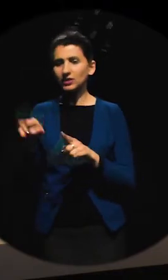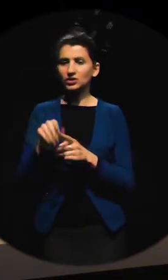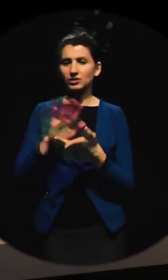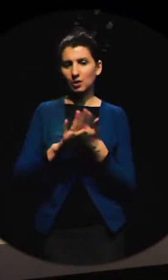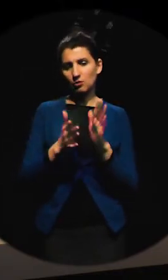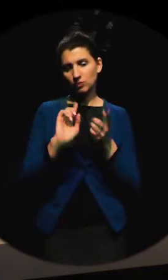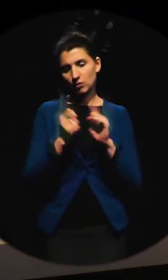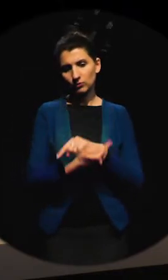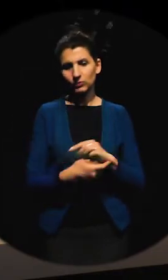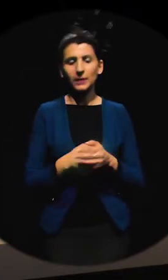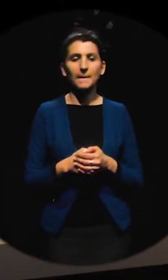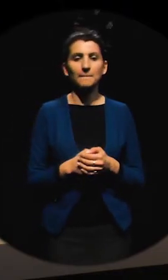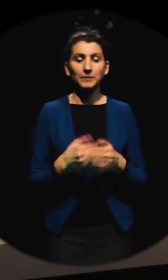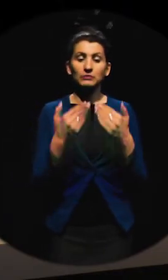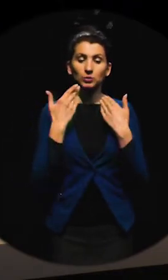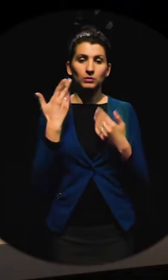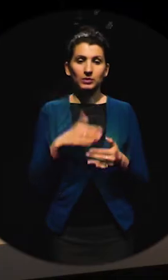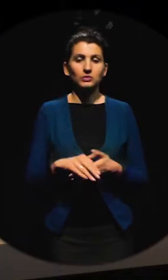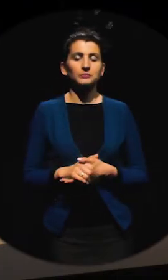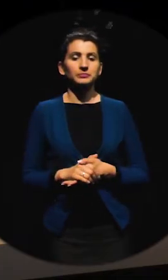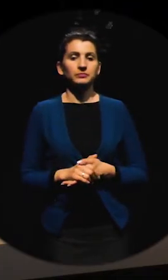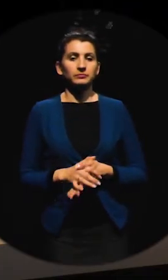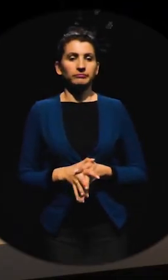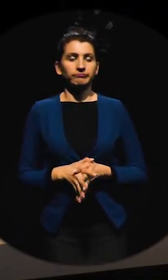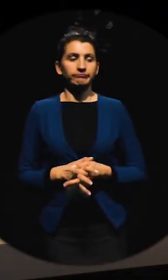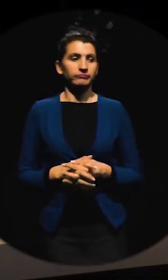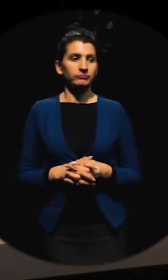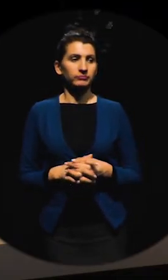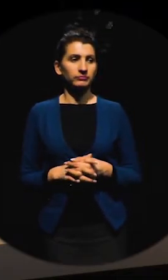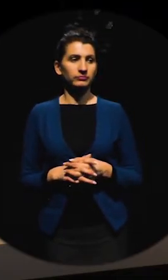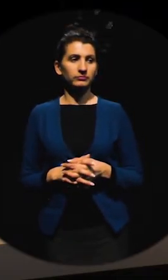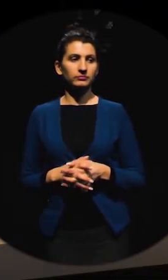Także dziękuję bardzo.